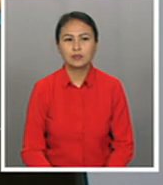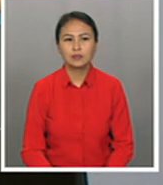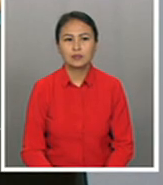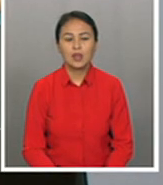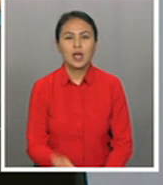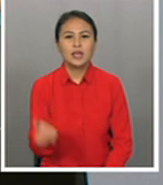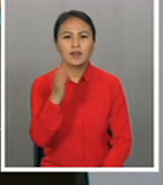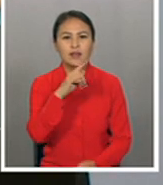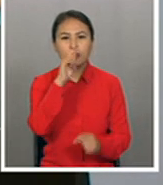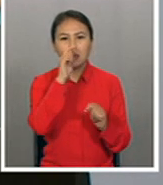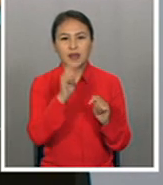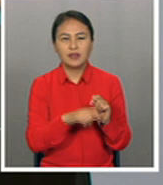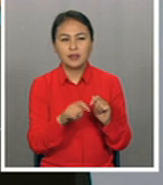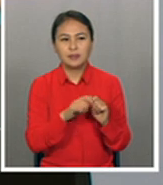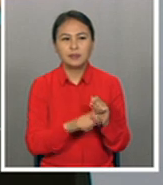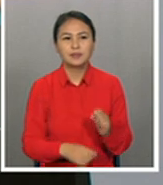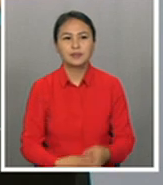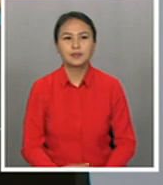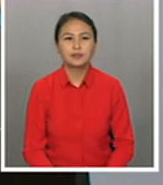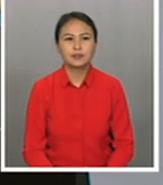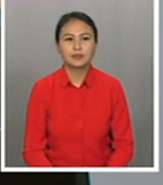Давайте проверим.